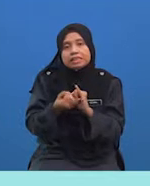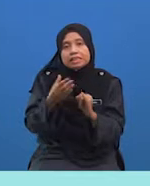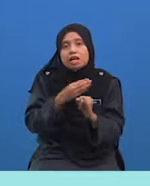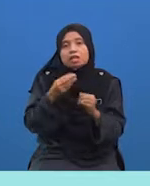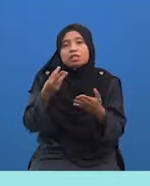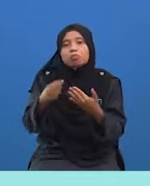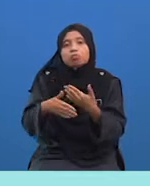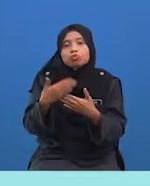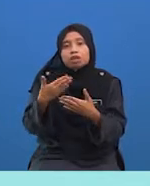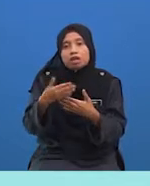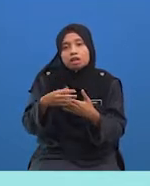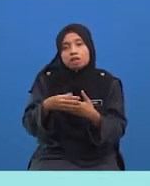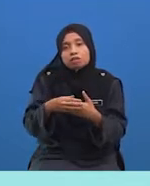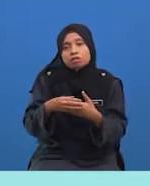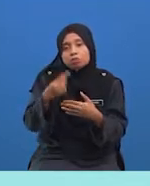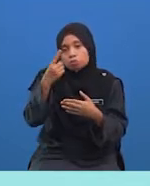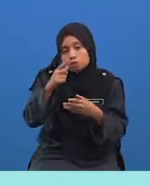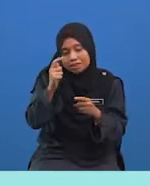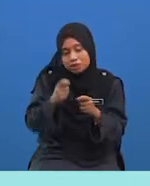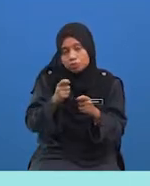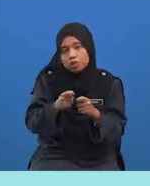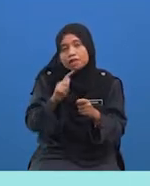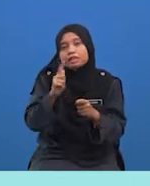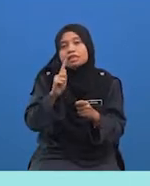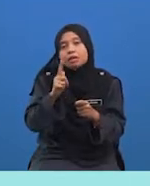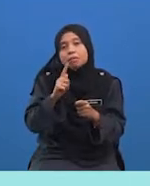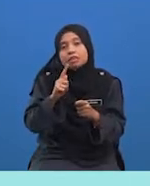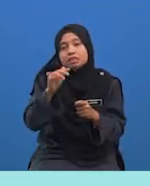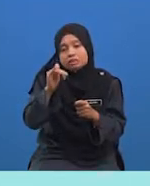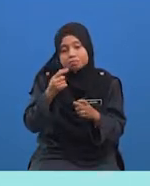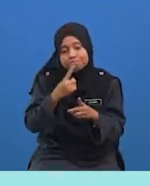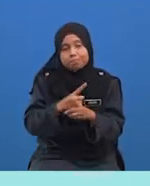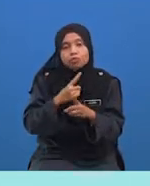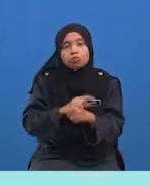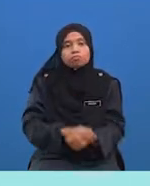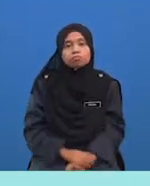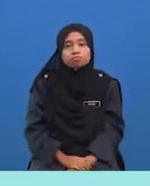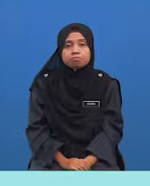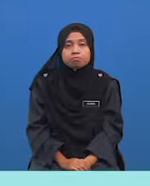murid lebih mudah menentukan iklim pada tempat yang betul.